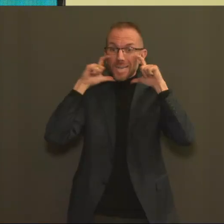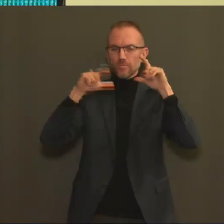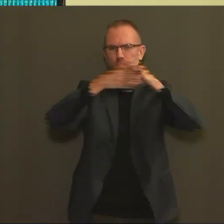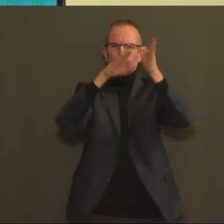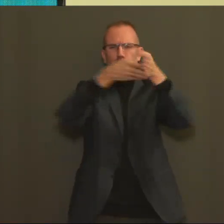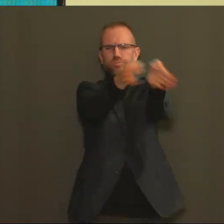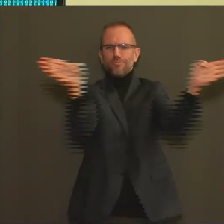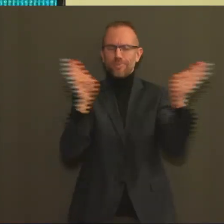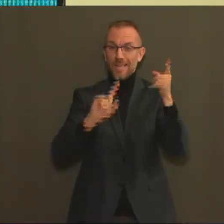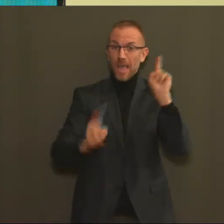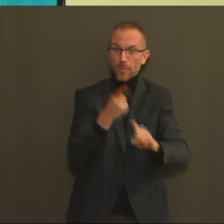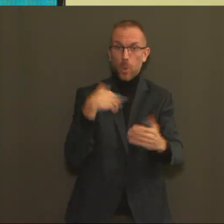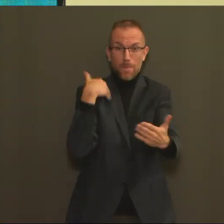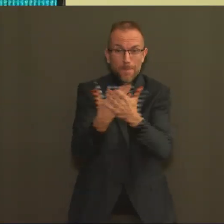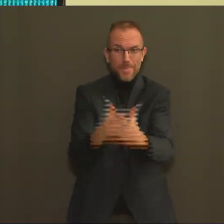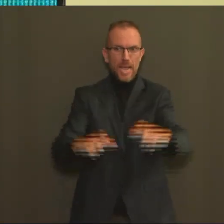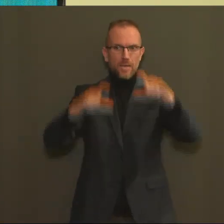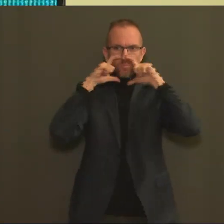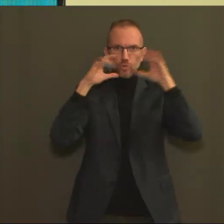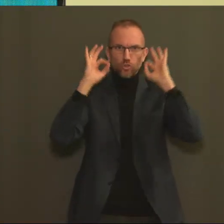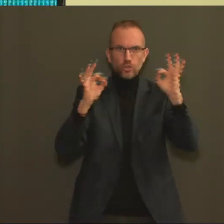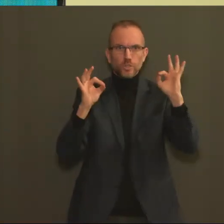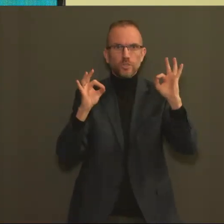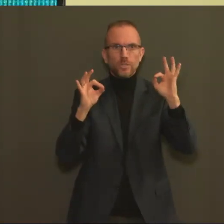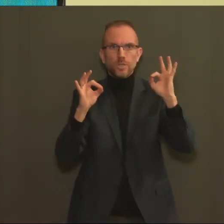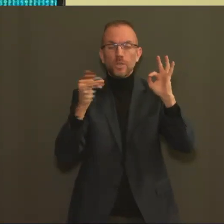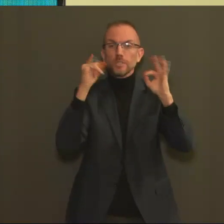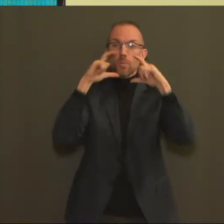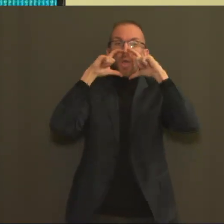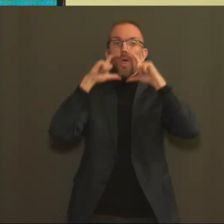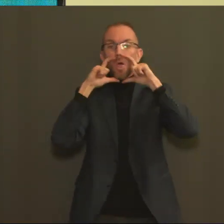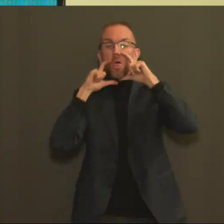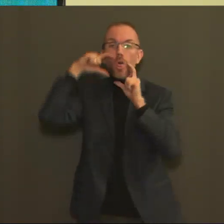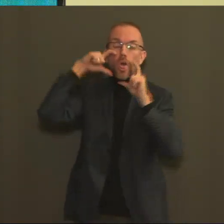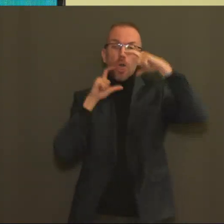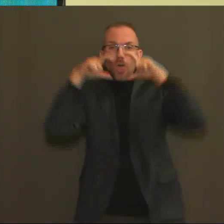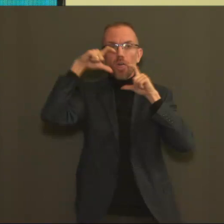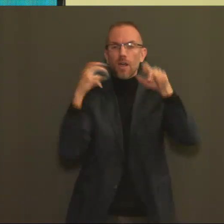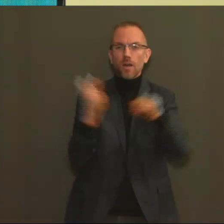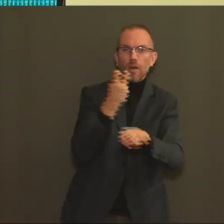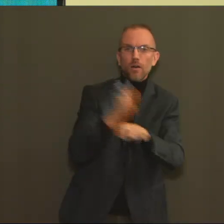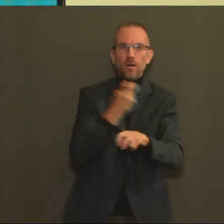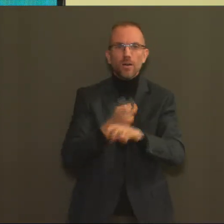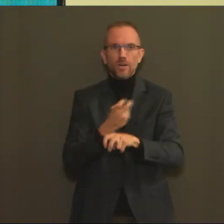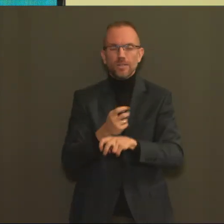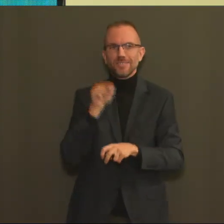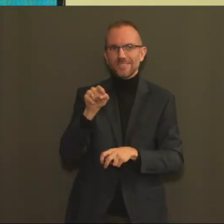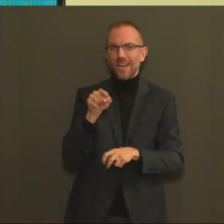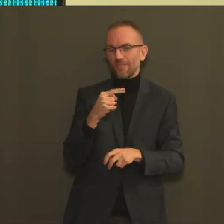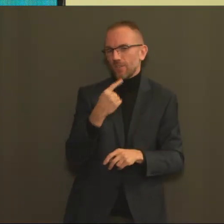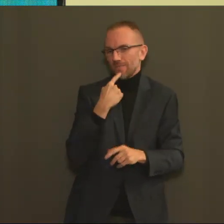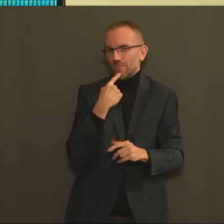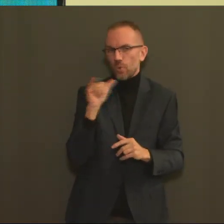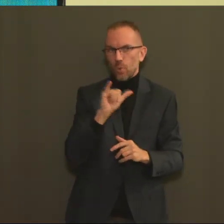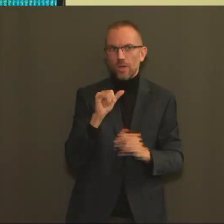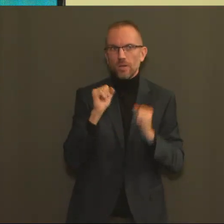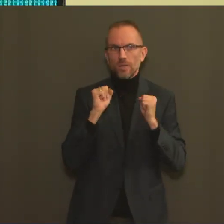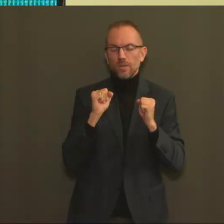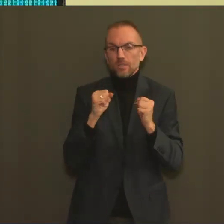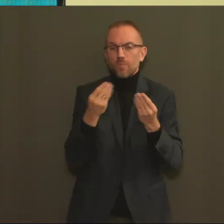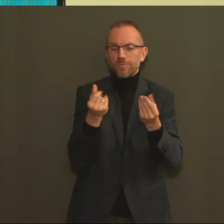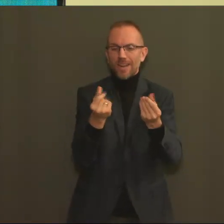masker king cab pu nee ms cookie buien solutré het haar masker keeper in de hemel de zon die ficus ziet